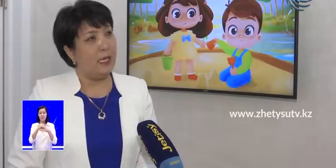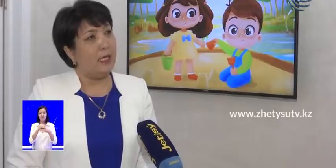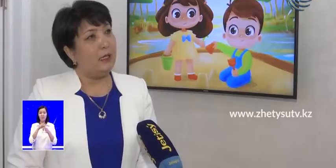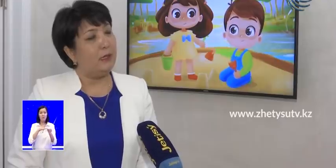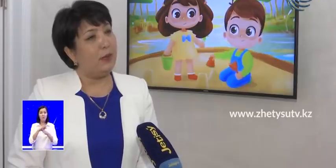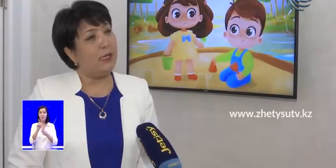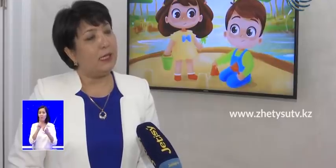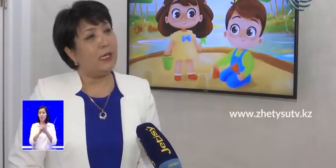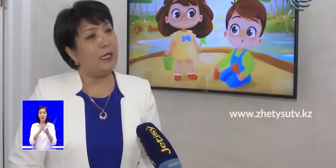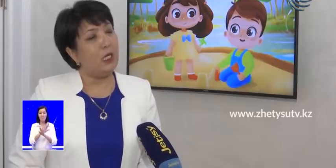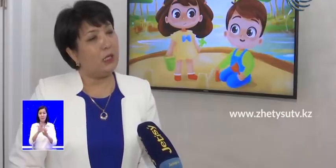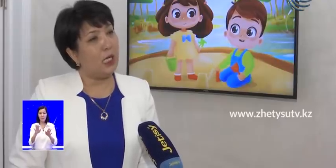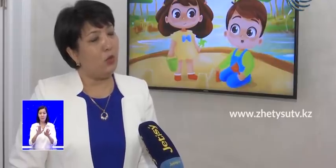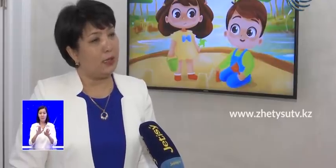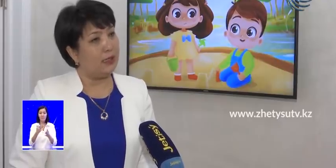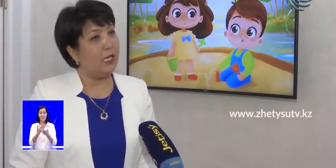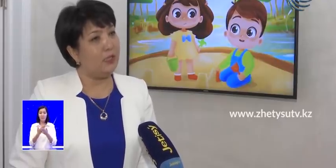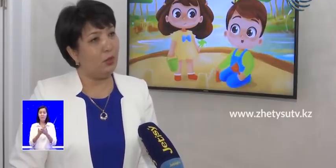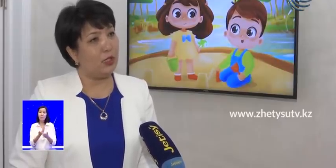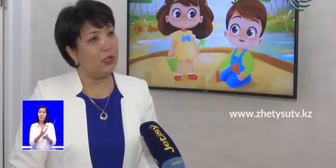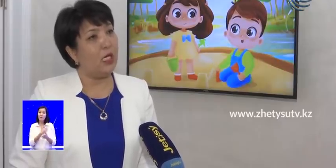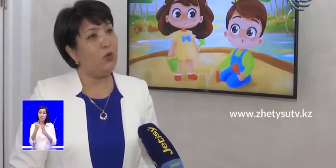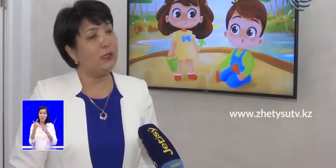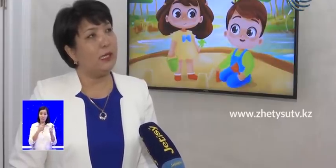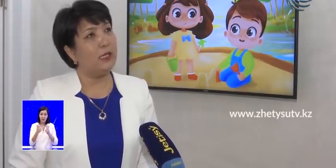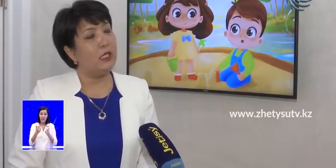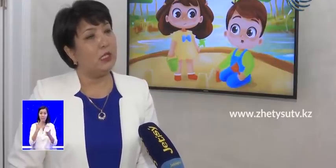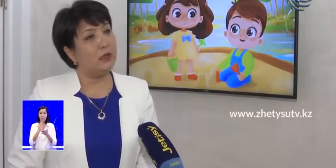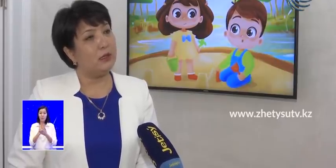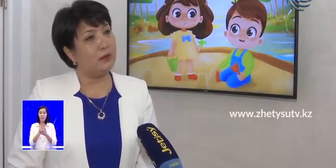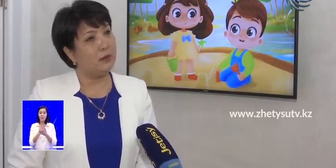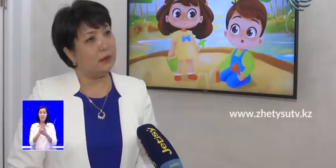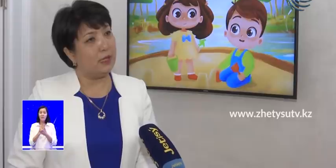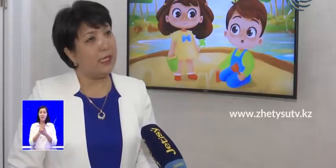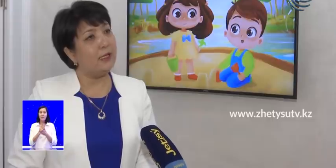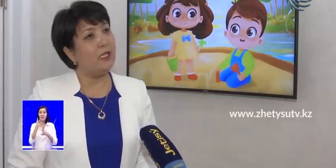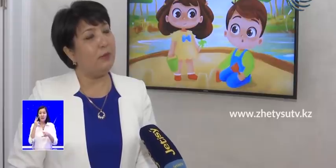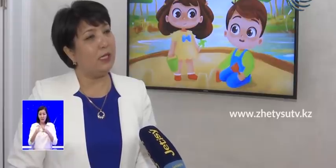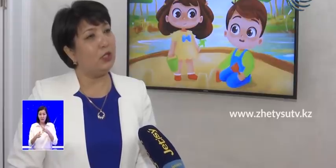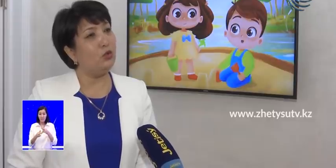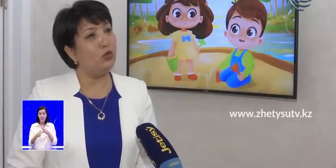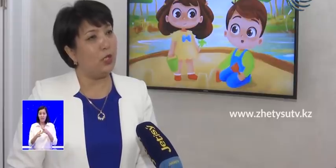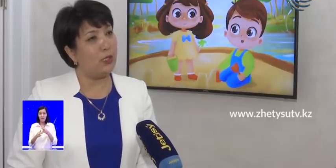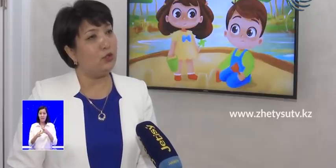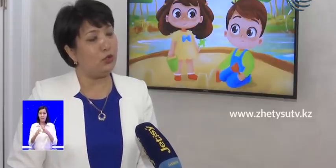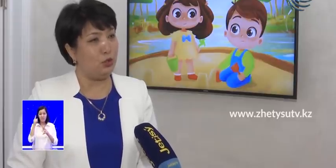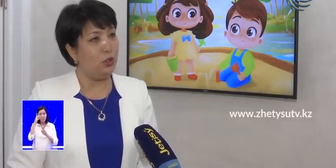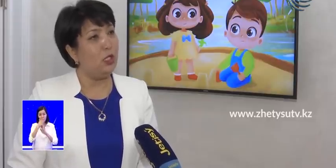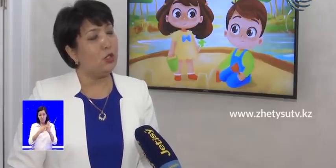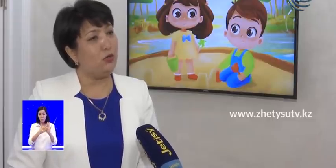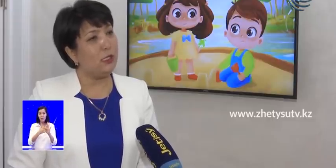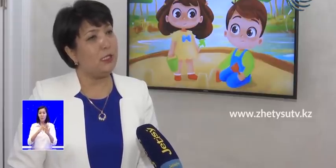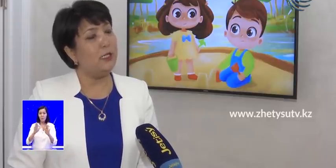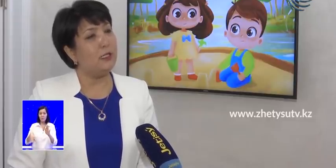емес. Балалар қай уақытта дайын болады, қай уақытта дайындалып барлығын ұғынады,